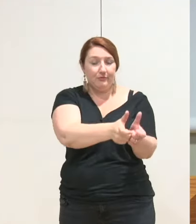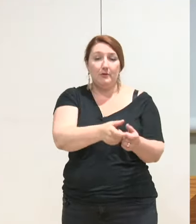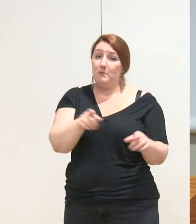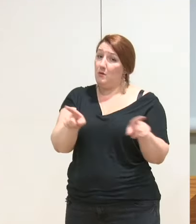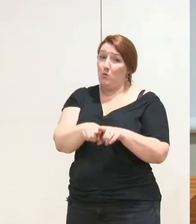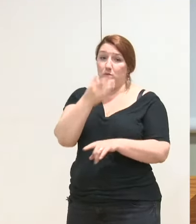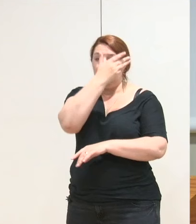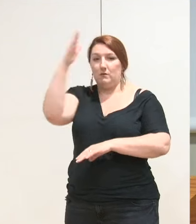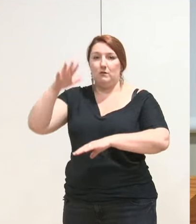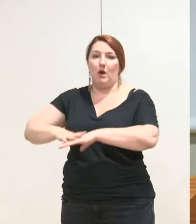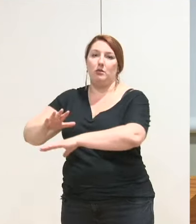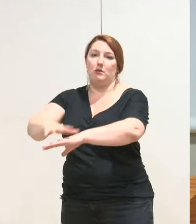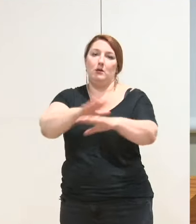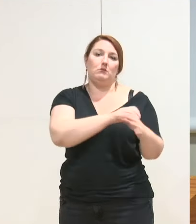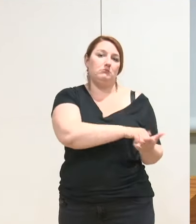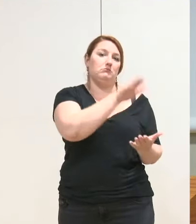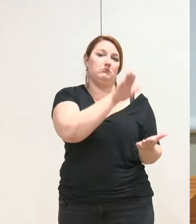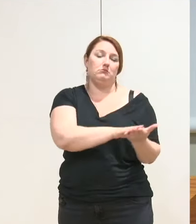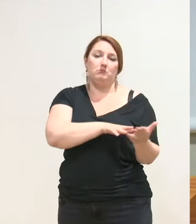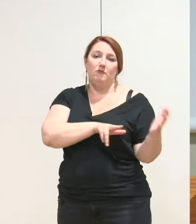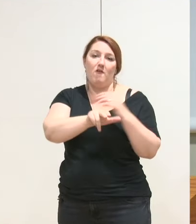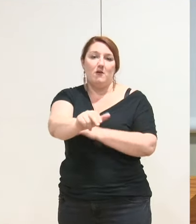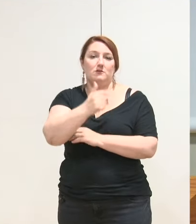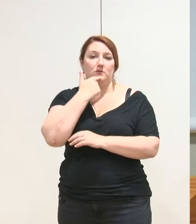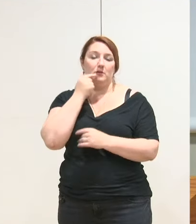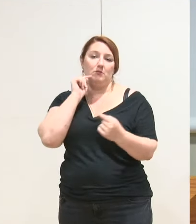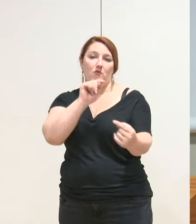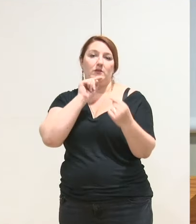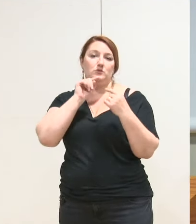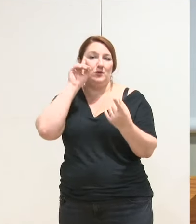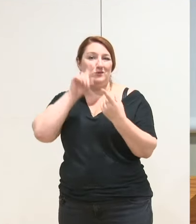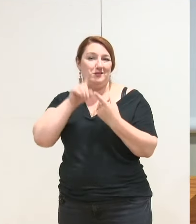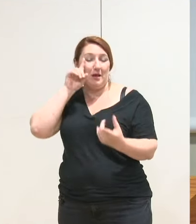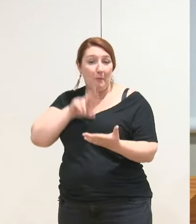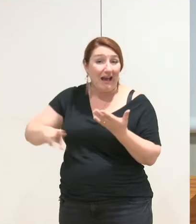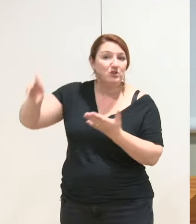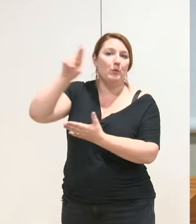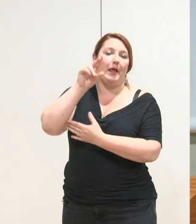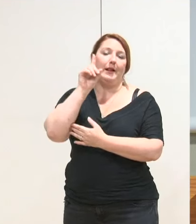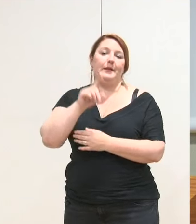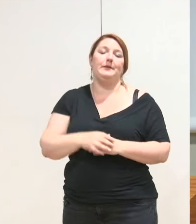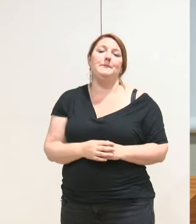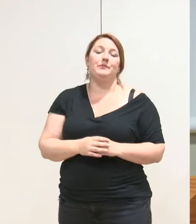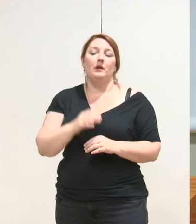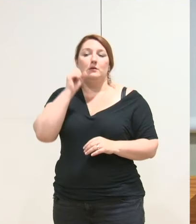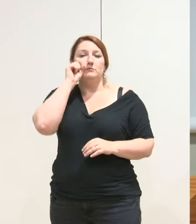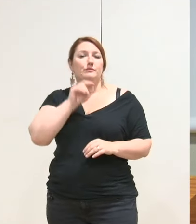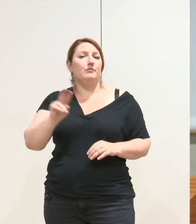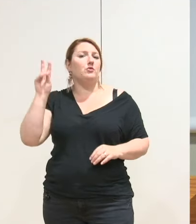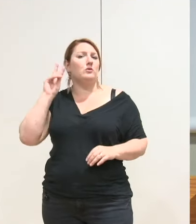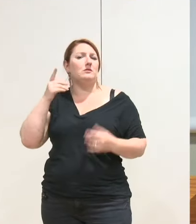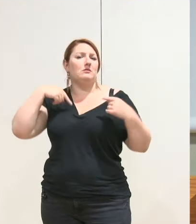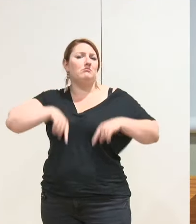là aussi ça fera l'objet de discussion sur le volet purement régional de ces de ces projets ce qu'on a pu entendre vendredi de la ministre c'est